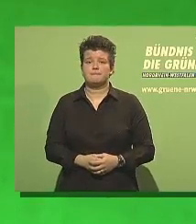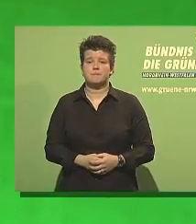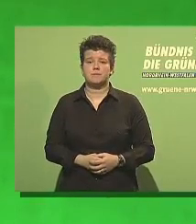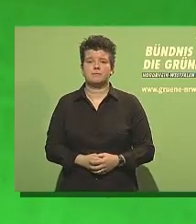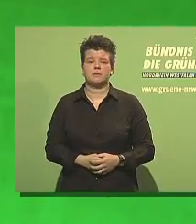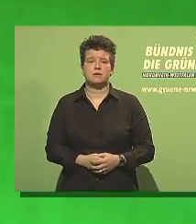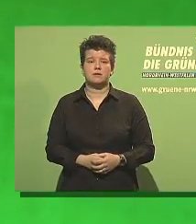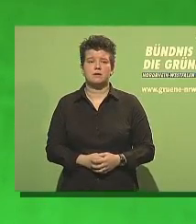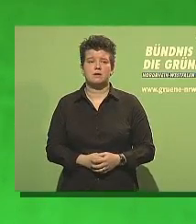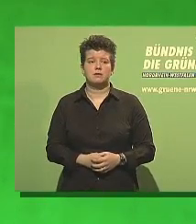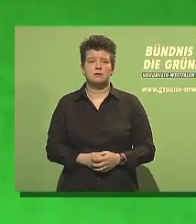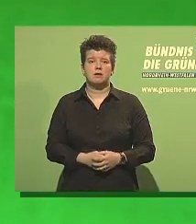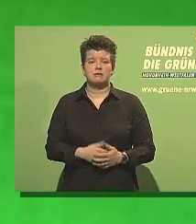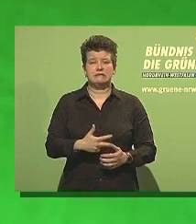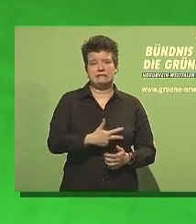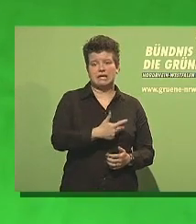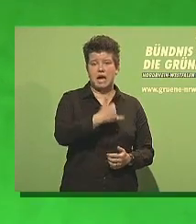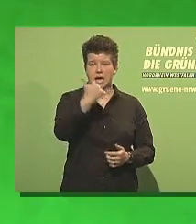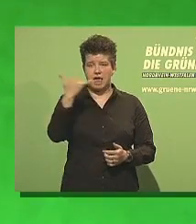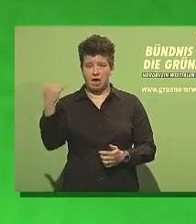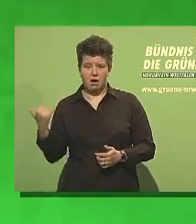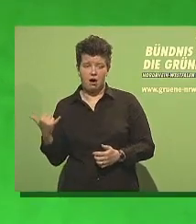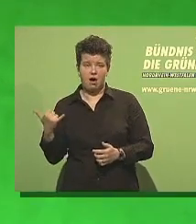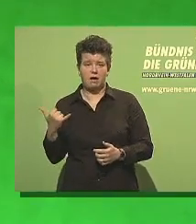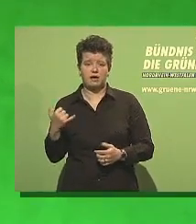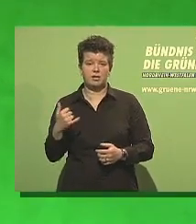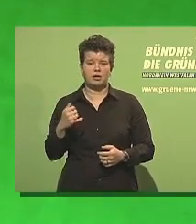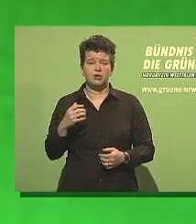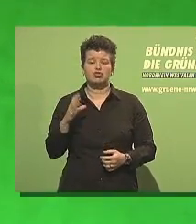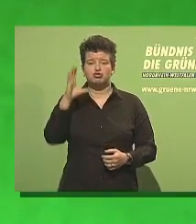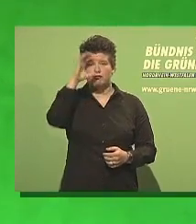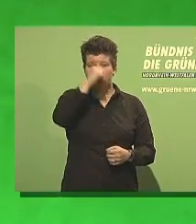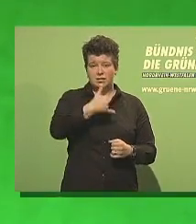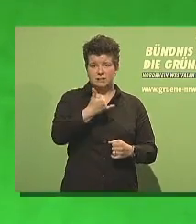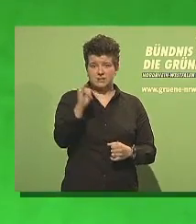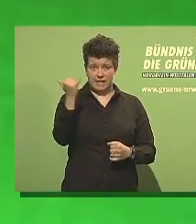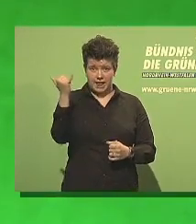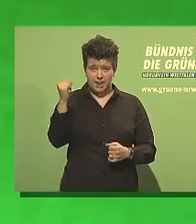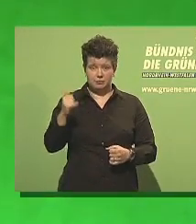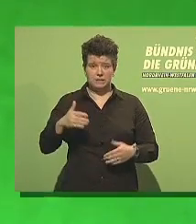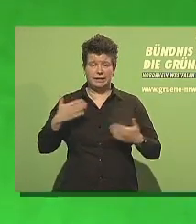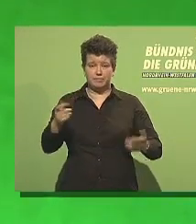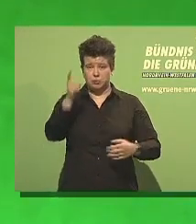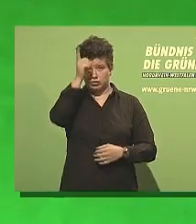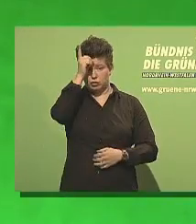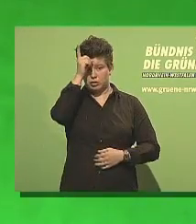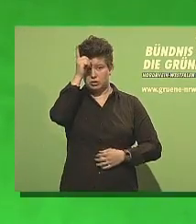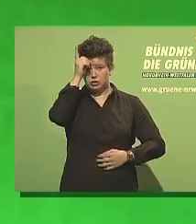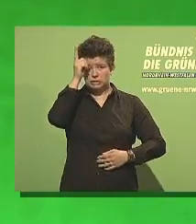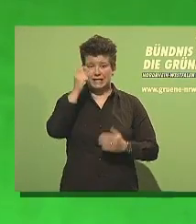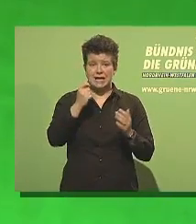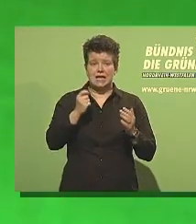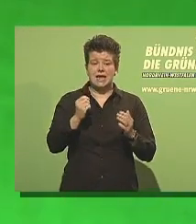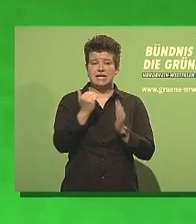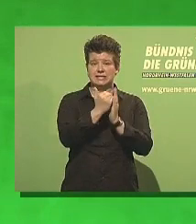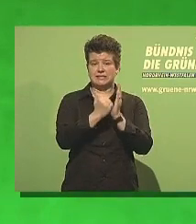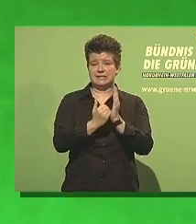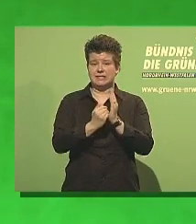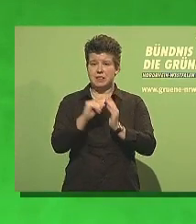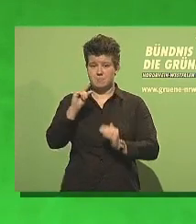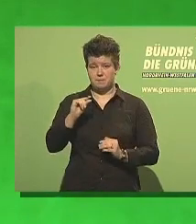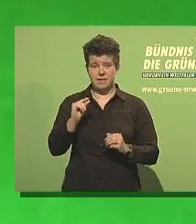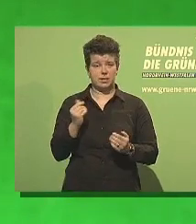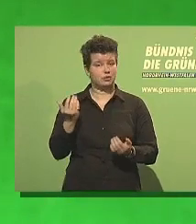Nach 3 Jahren Schwarz-Gelb gibt es in Deutschland immer noch keinen gesetzlichen Mindestlohn. Nie zuvor waren